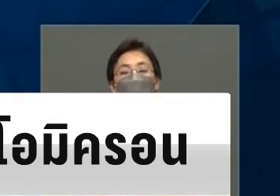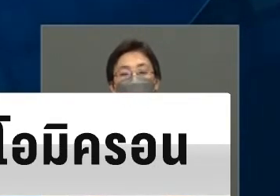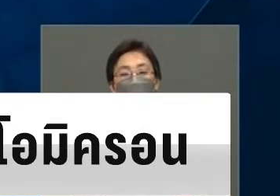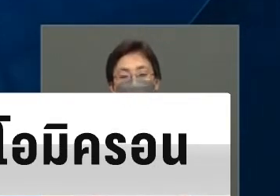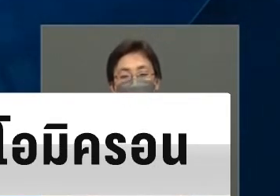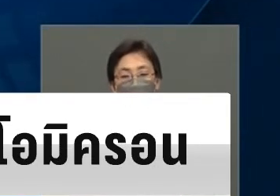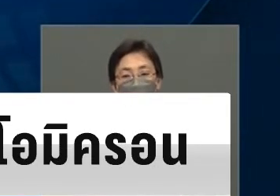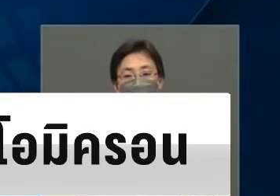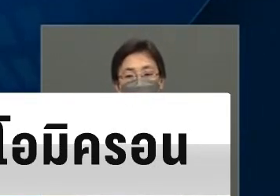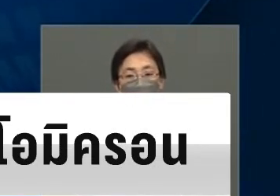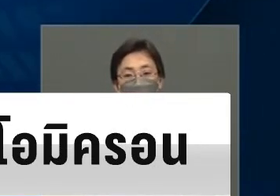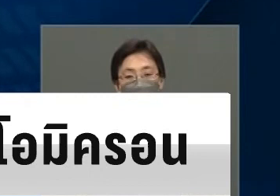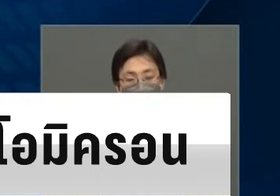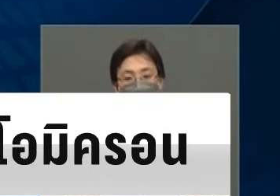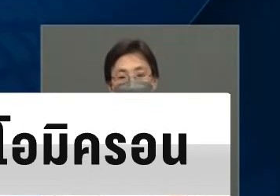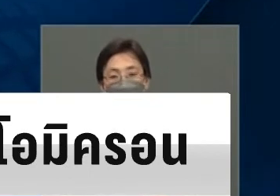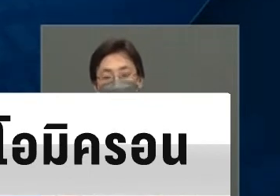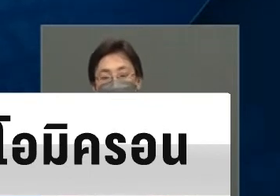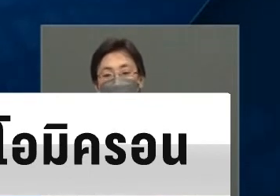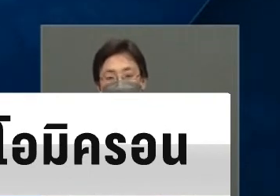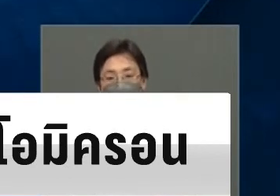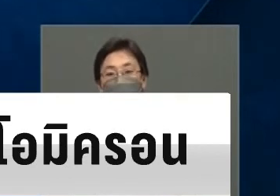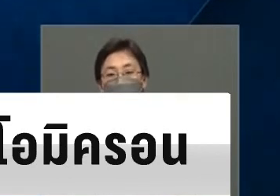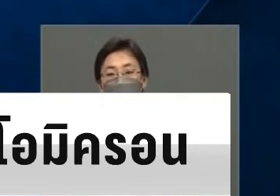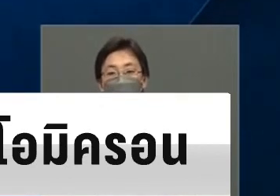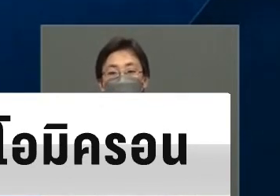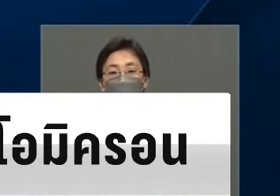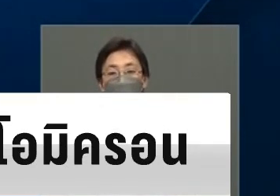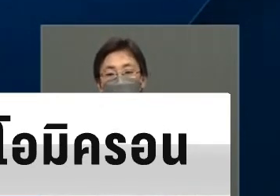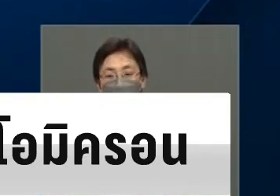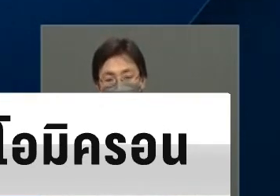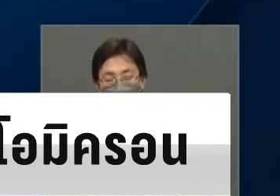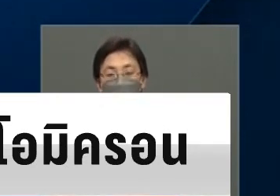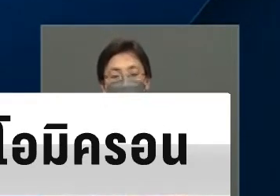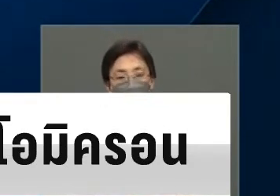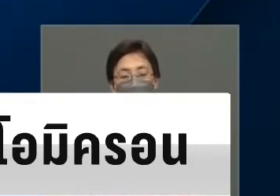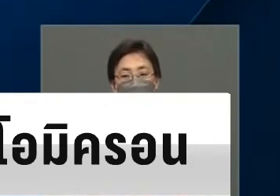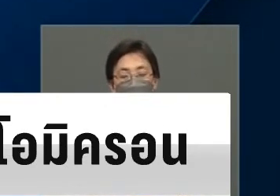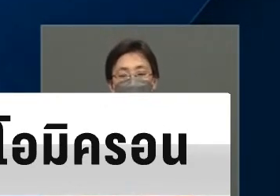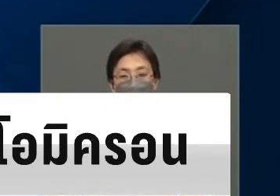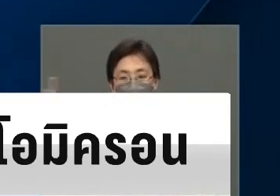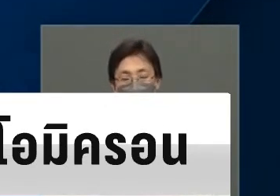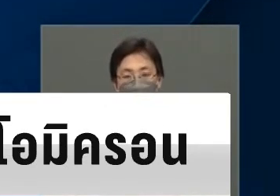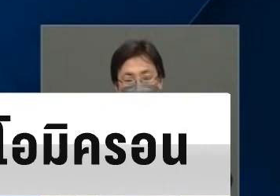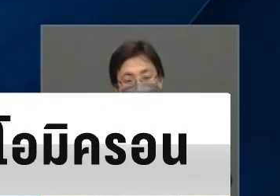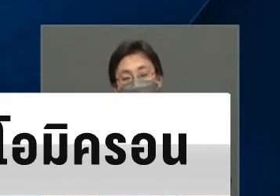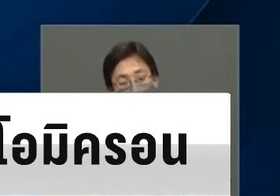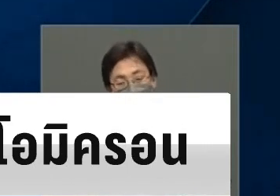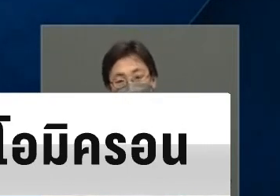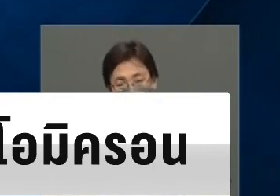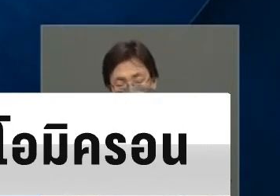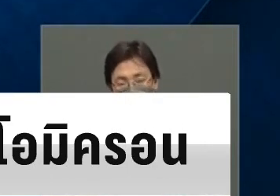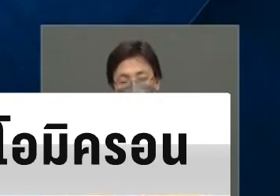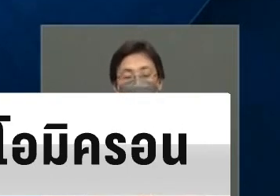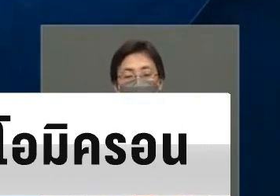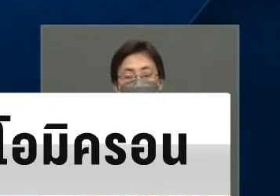ของไทยกันบ้างนะคะสำหรับผลที่เราเปิดมาตั้งแต่ 1พฤศจิกายนที่ผ่านมาเรารับผู้ที่เดินทางเข้าไทยแล้วกว่า 2